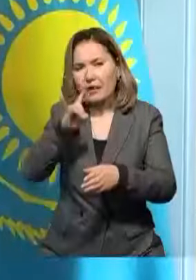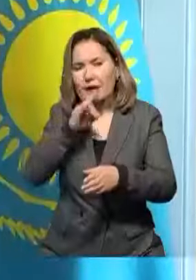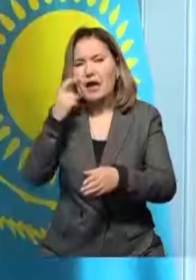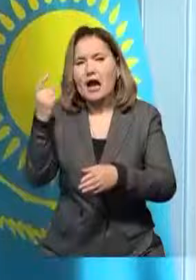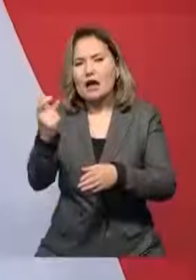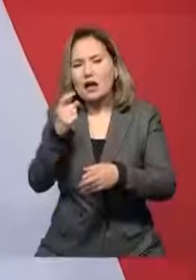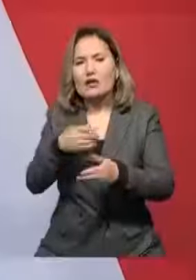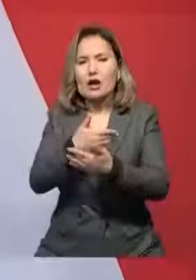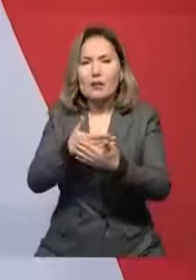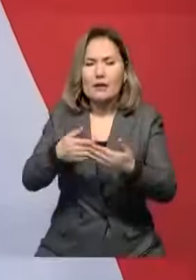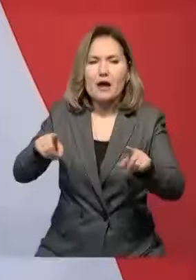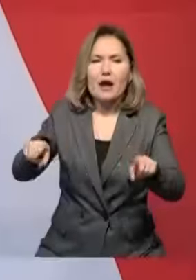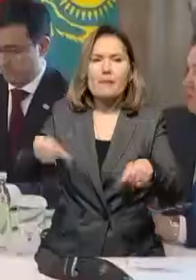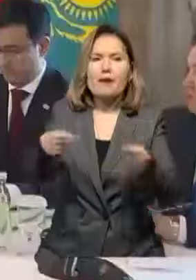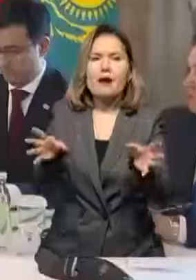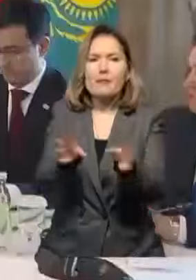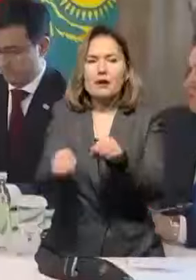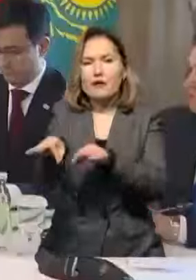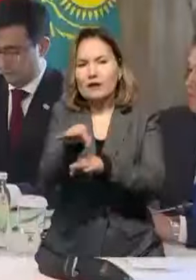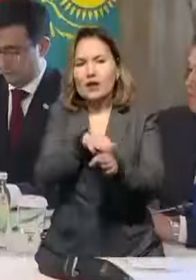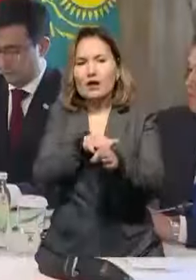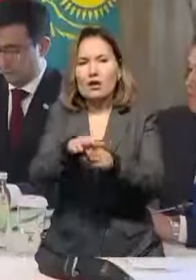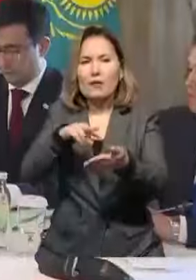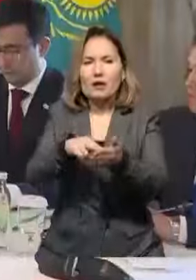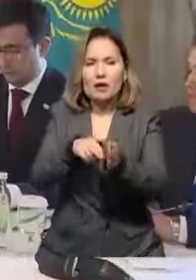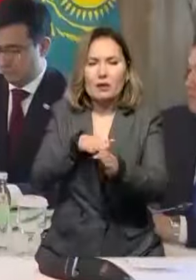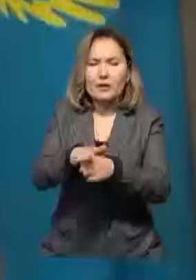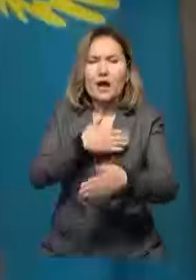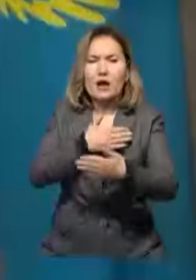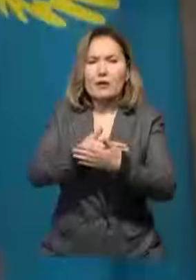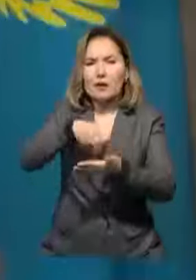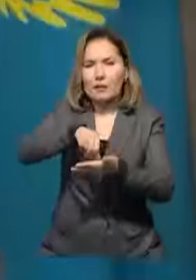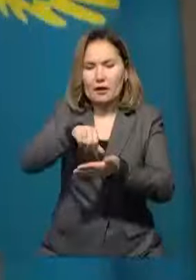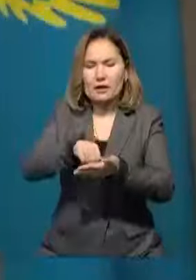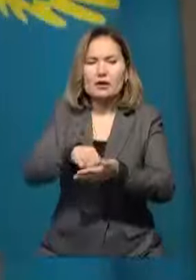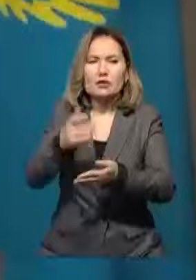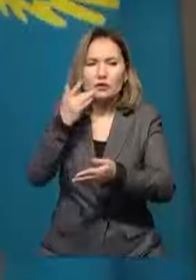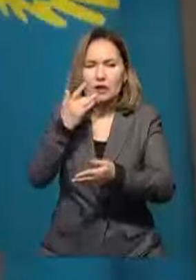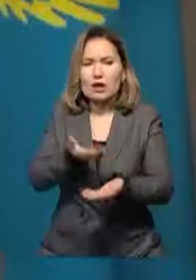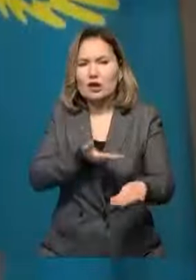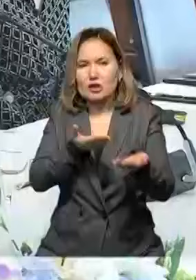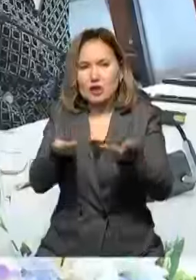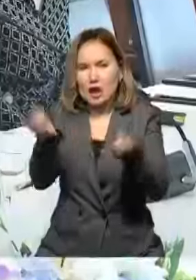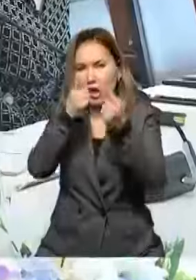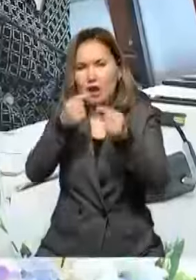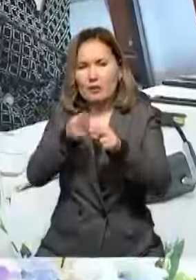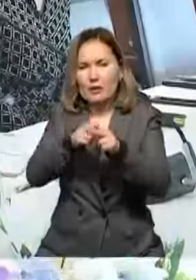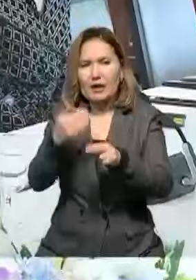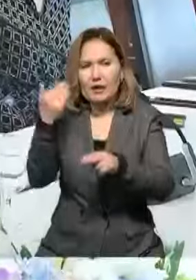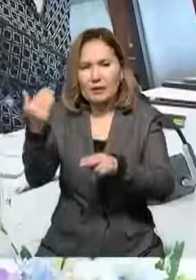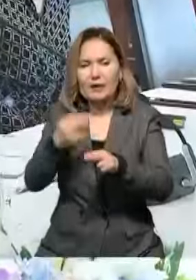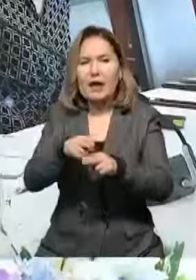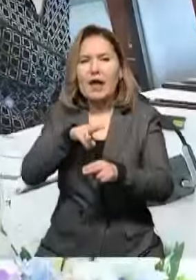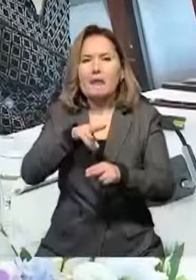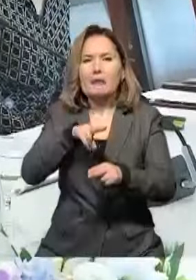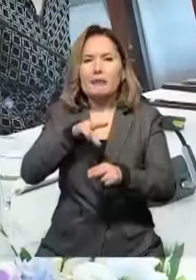Қазақстан экономикасының түрлі саласында бірлескен инвестициялық жобаларды жүзеге асыру ісіне белсенді атсалысуға шақырды. Өз кезегінде